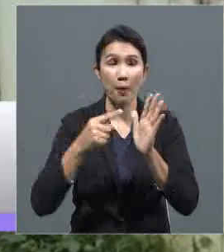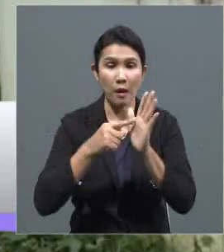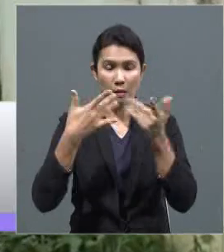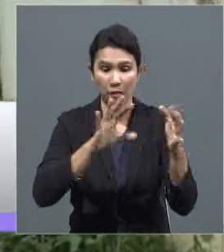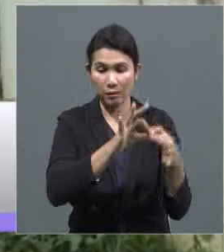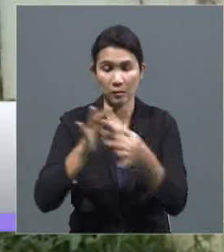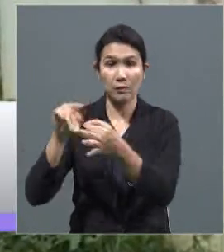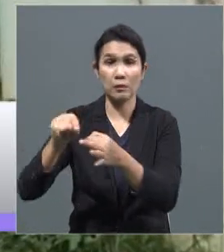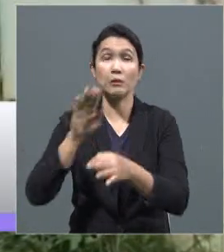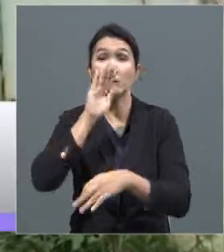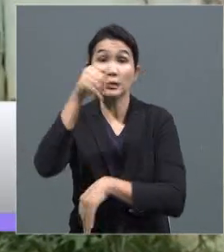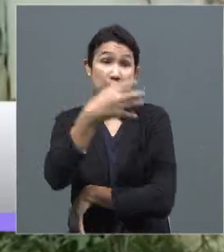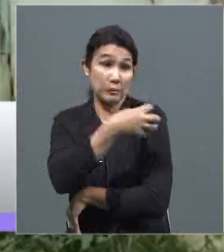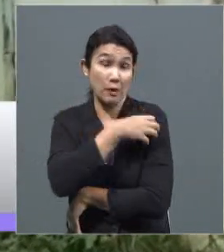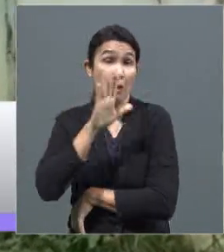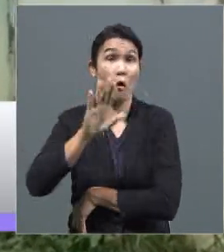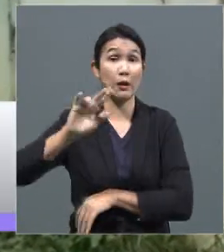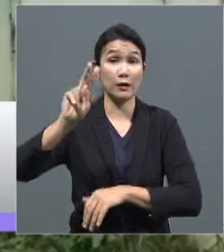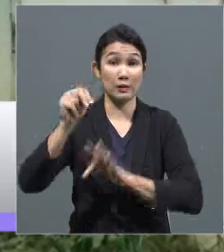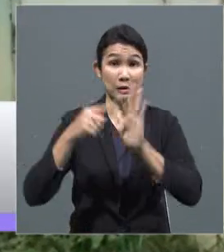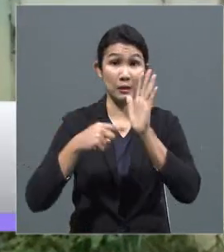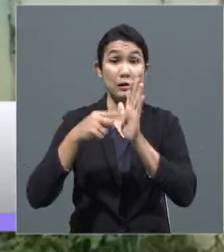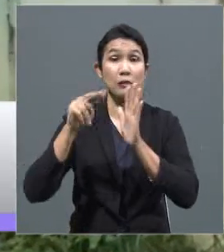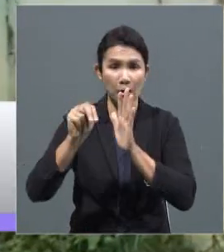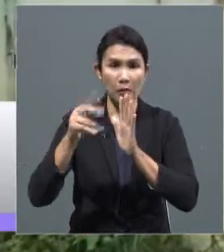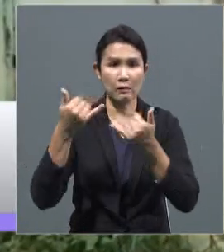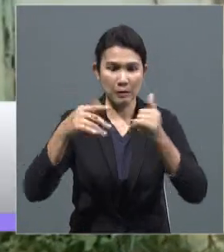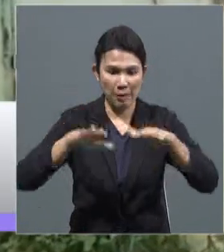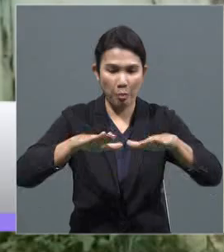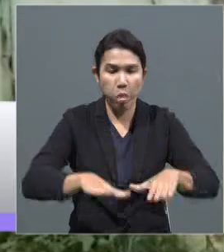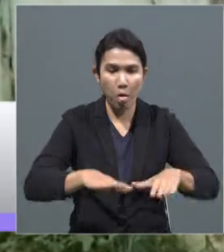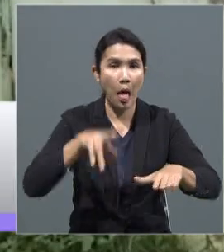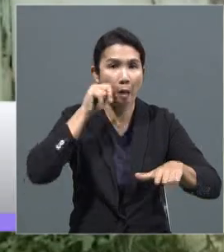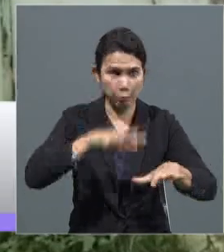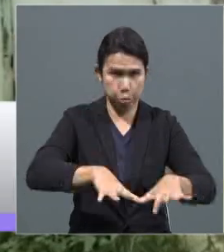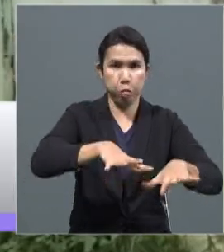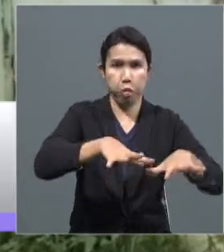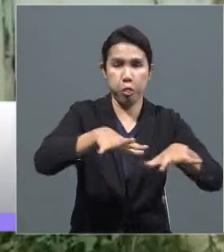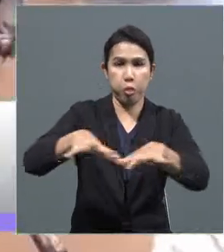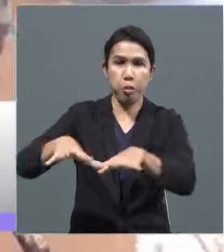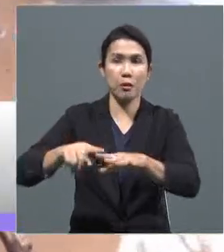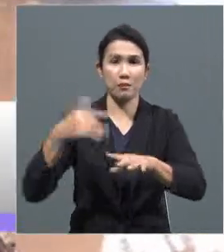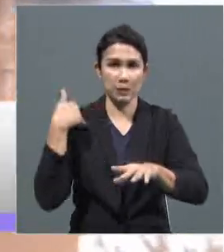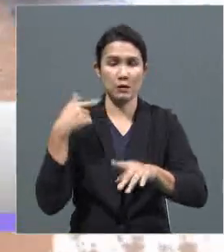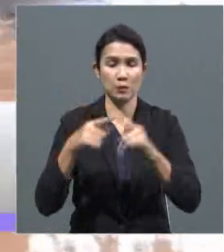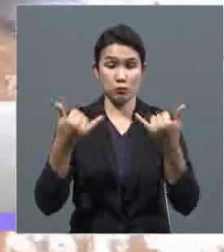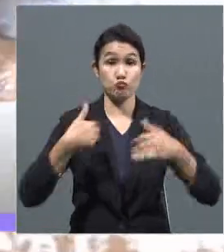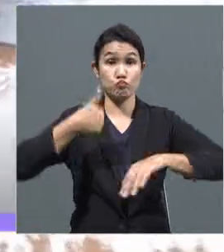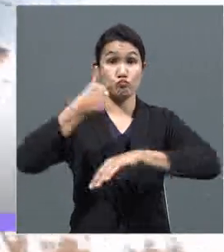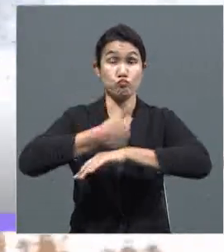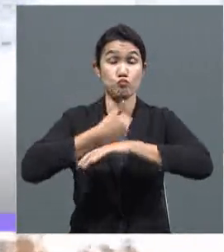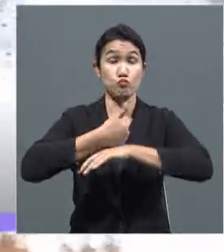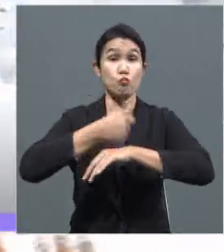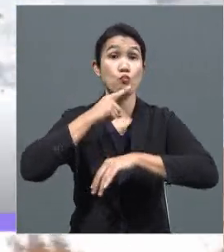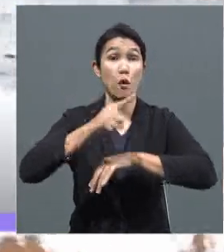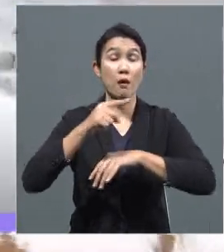านในพื้นที่ลุ่มต่ำเนี่ยก็จะถูกน้ำท่วมในบางจุดแล้วค่ะโดยชัยนรงค์วงใหญ่ผู้ว่าราชการจังหวัดน่านมอบหมายให้หน่วยงาน